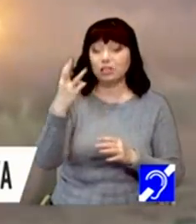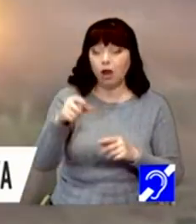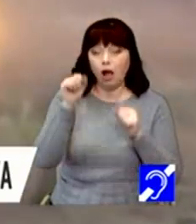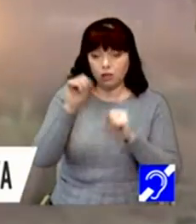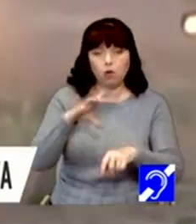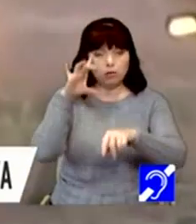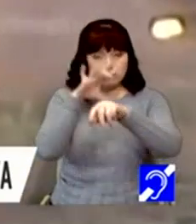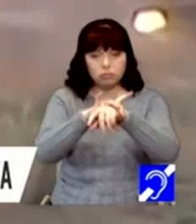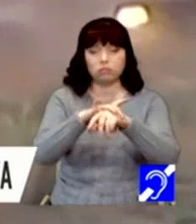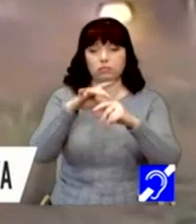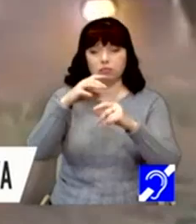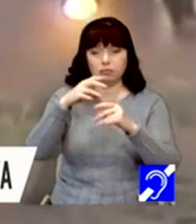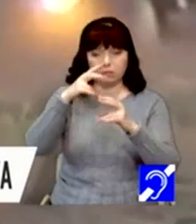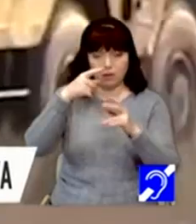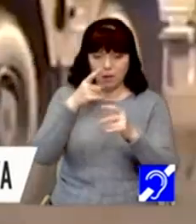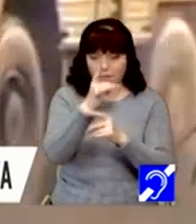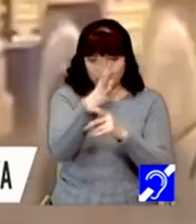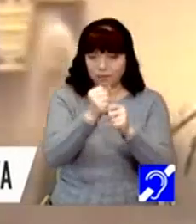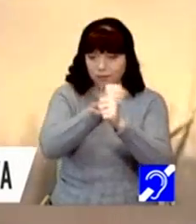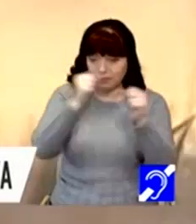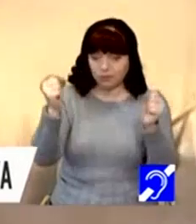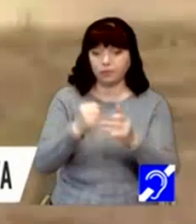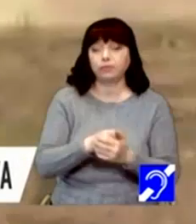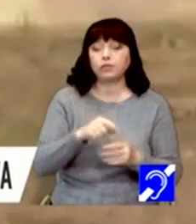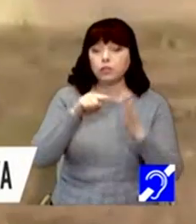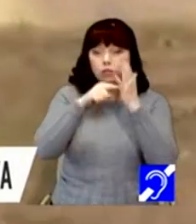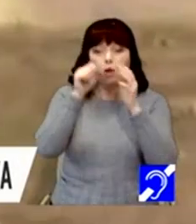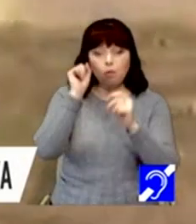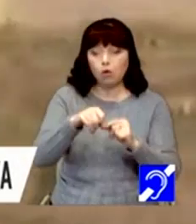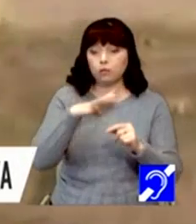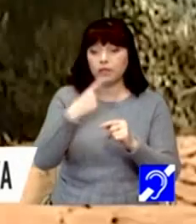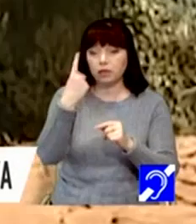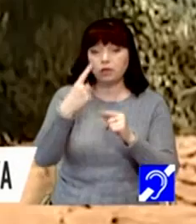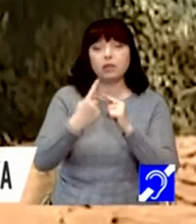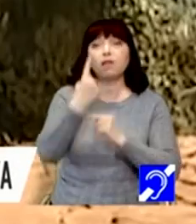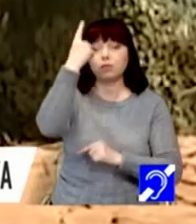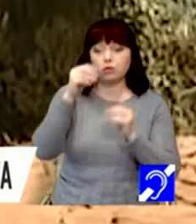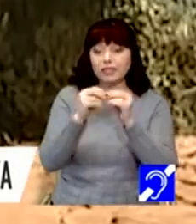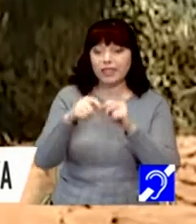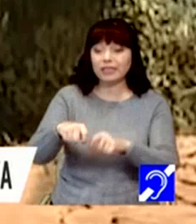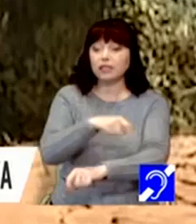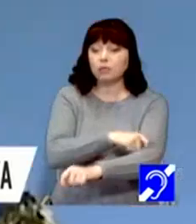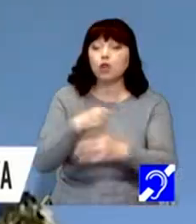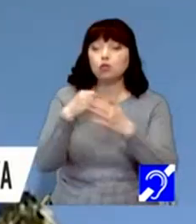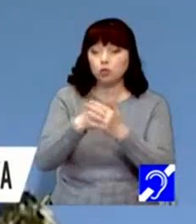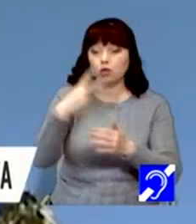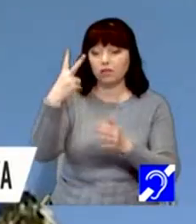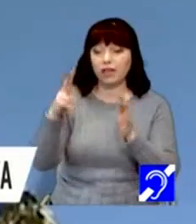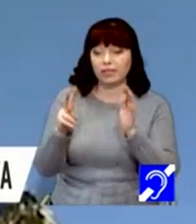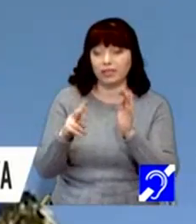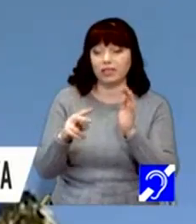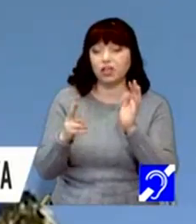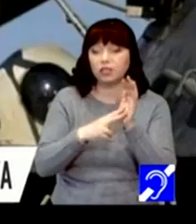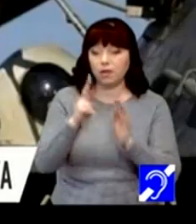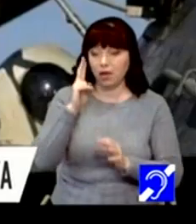doborî avioane rachete de croaziera si balistice ținta poate fi atinsă de la o înălțime de 10 m până la 27